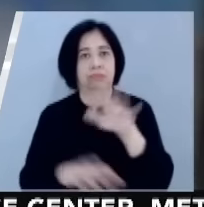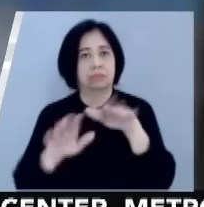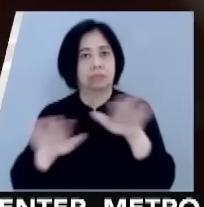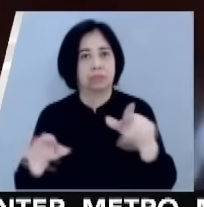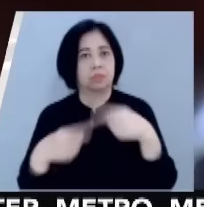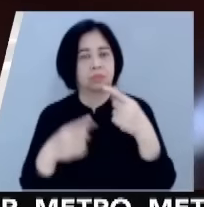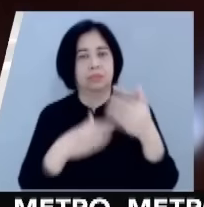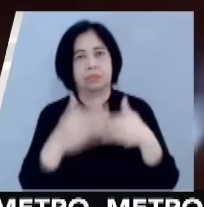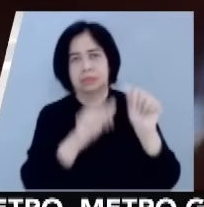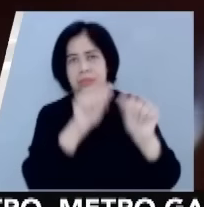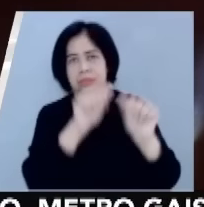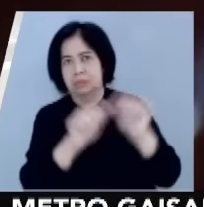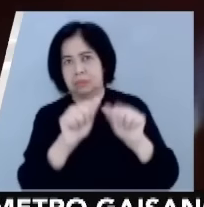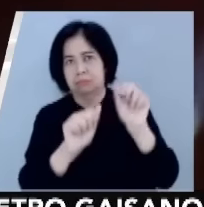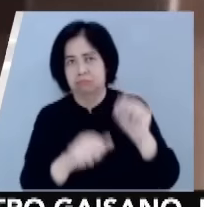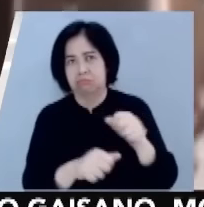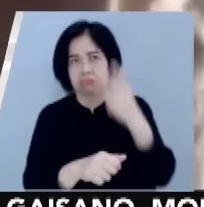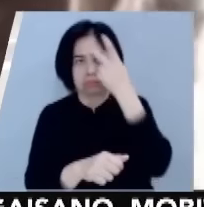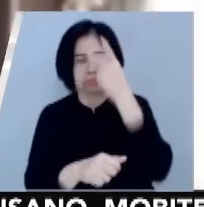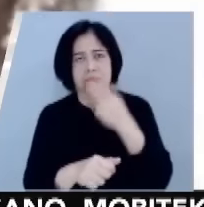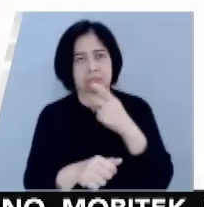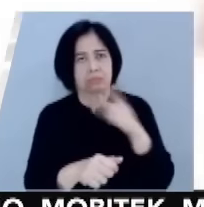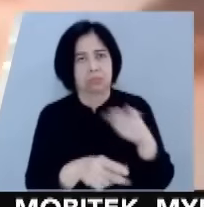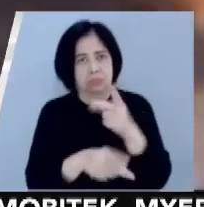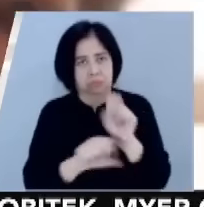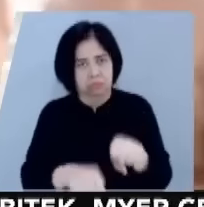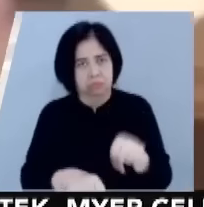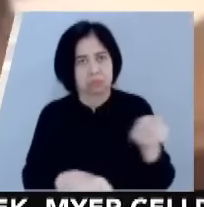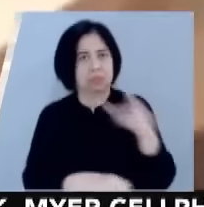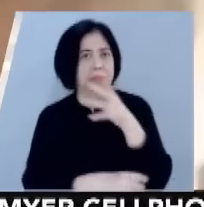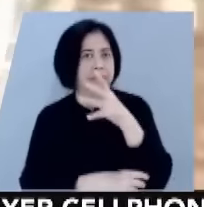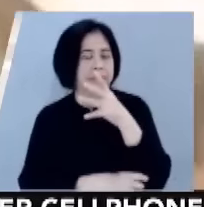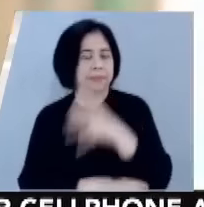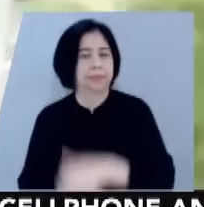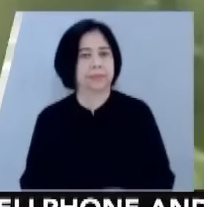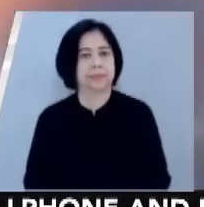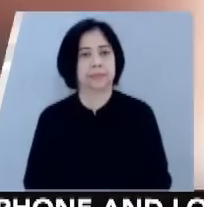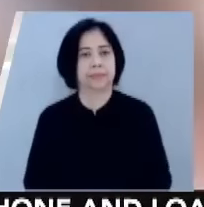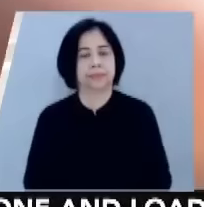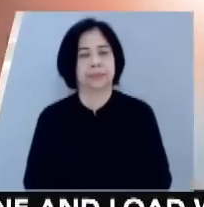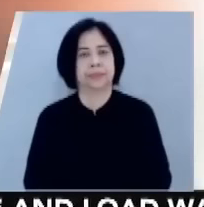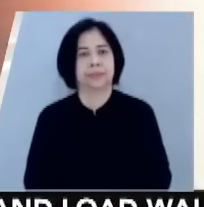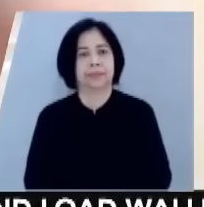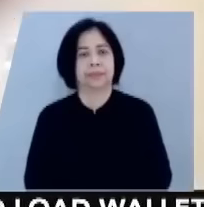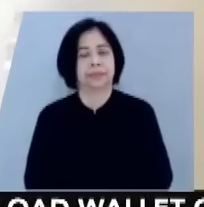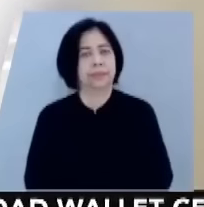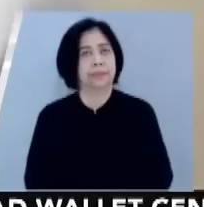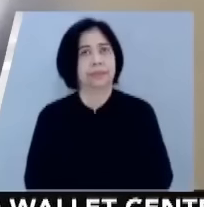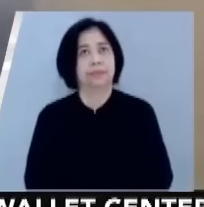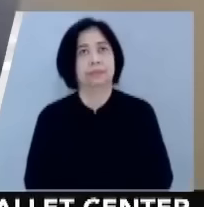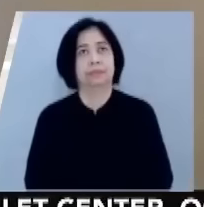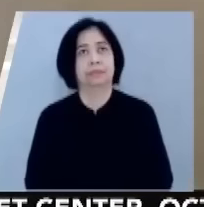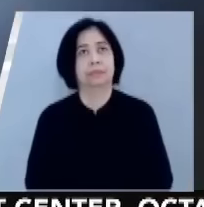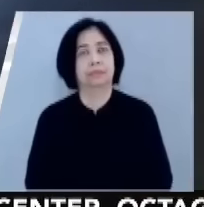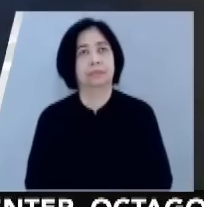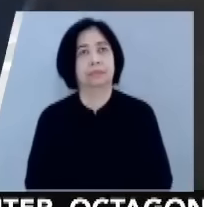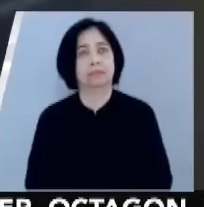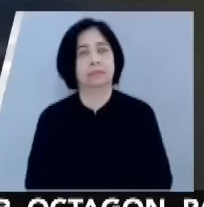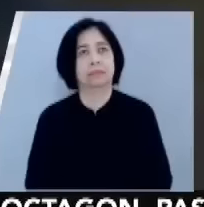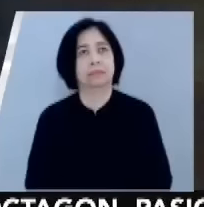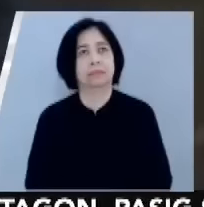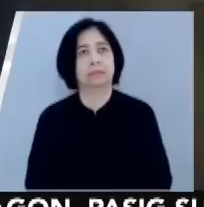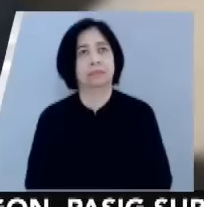ang parenting capability ng ina. Para sa GMA Regional TV at GMA Integrated News, Luan Merondina, Nakatutok,